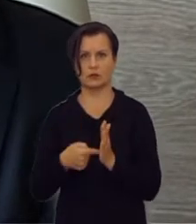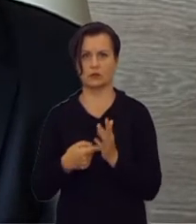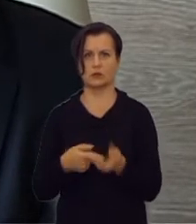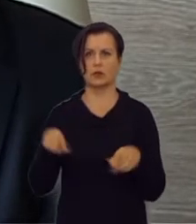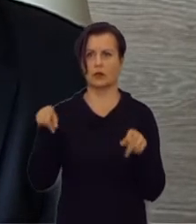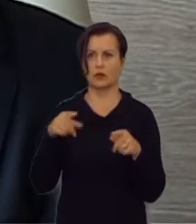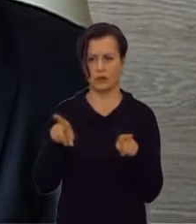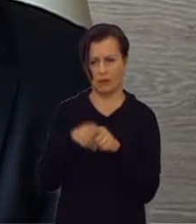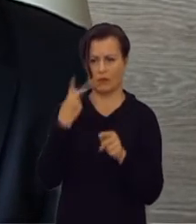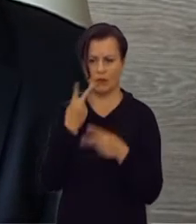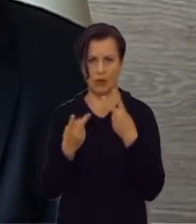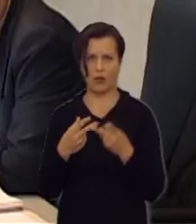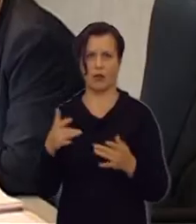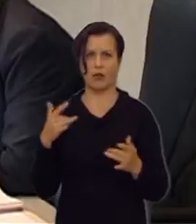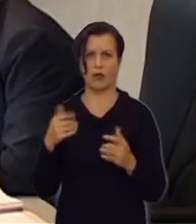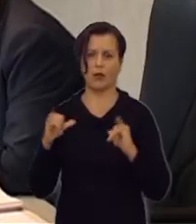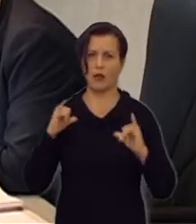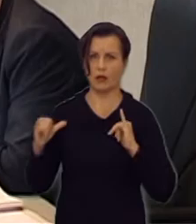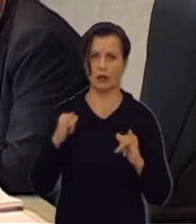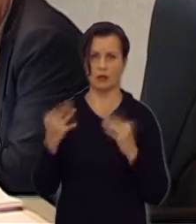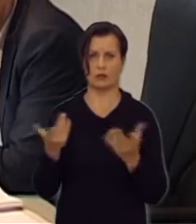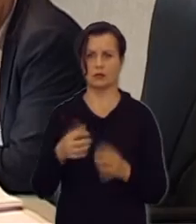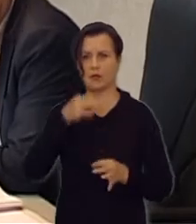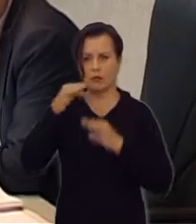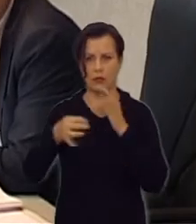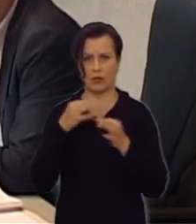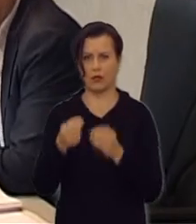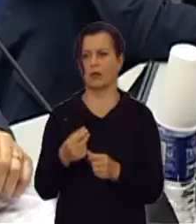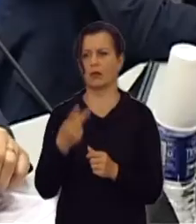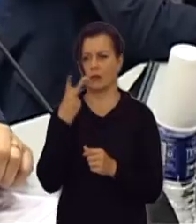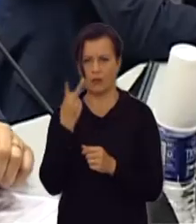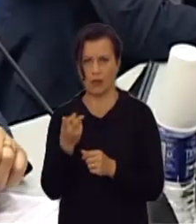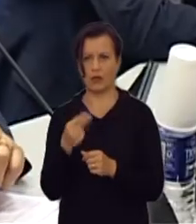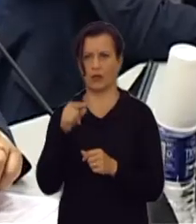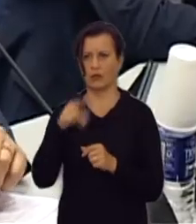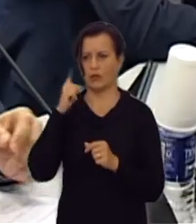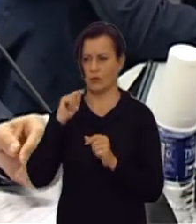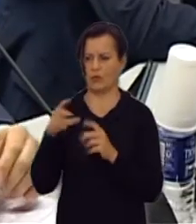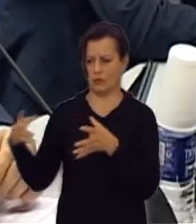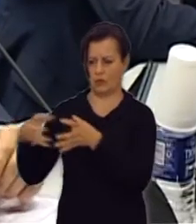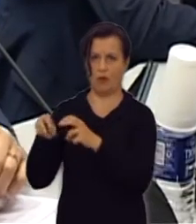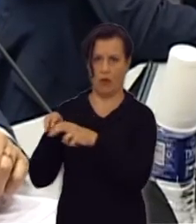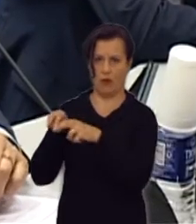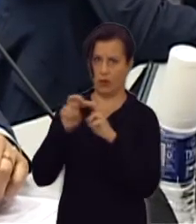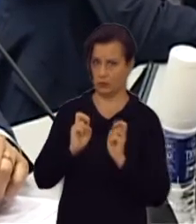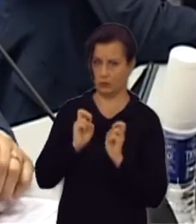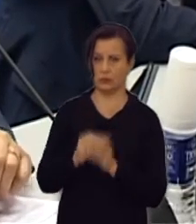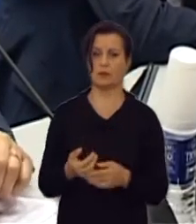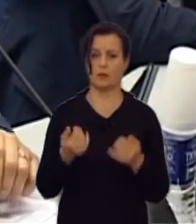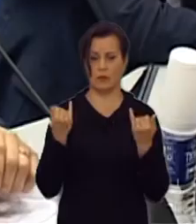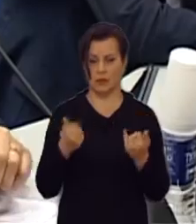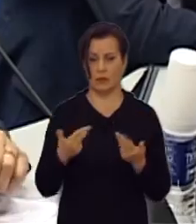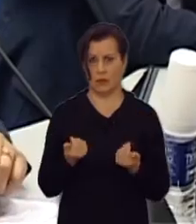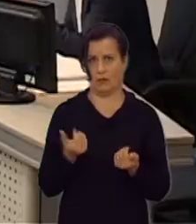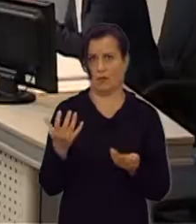kad tos sveikos logikos užtenka mūsų dabartiniam tarybos nariam ir mes tikimės tikrai sėkmingai dirbti ir toliau.